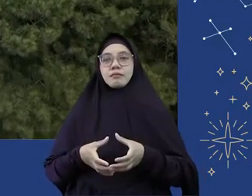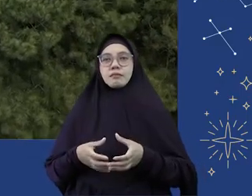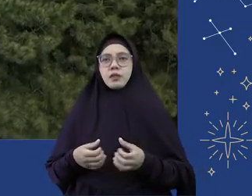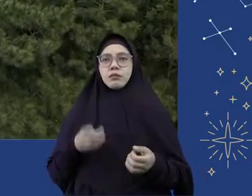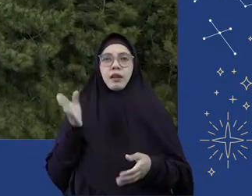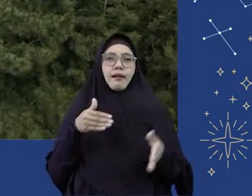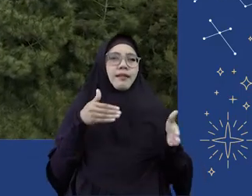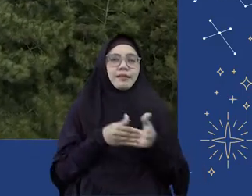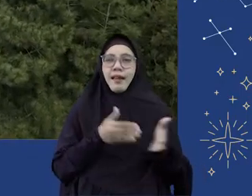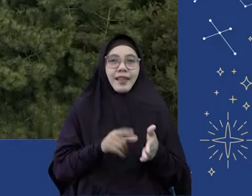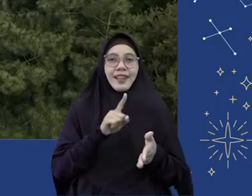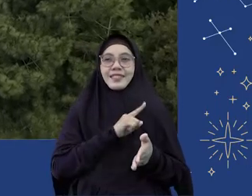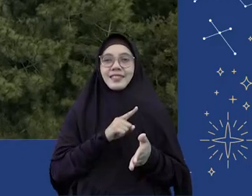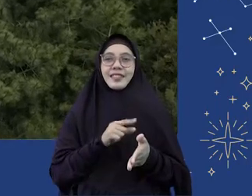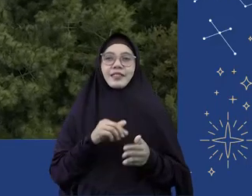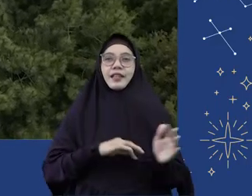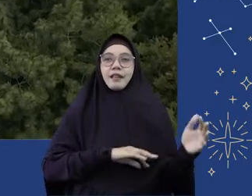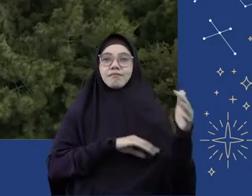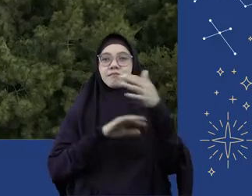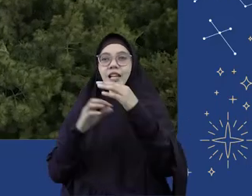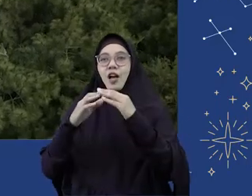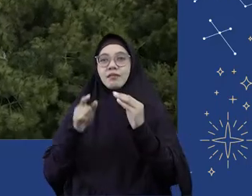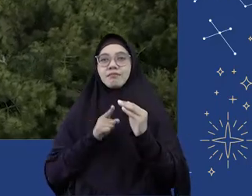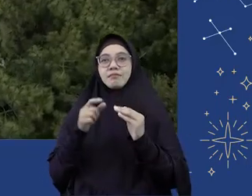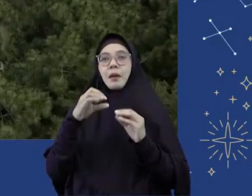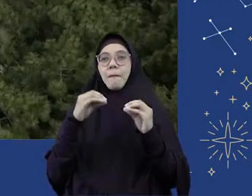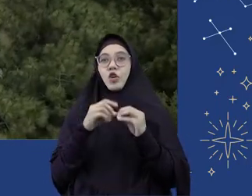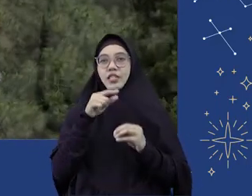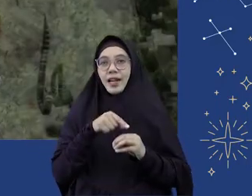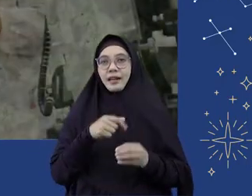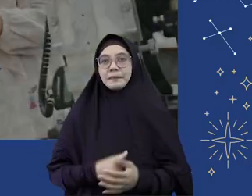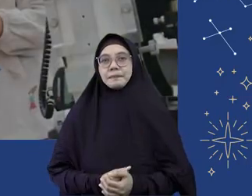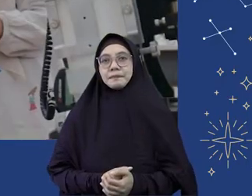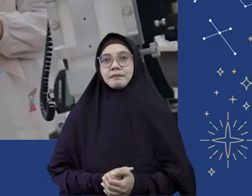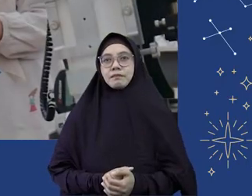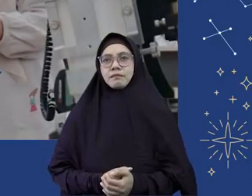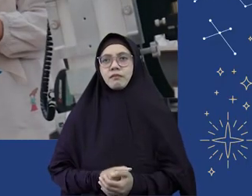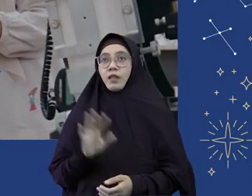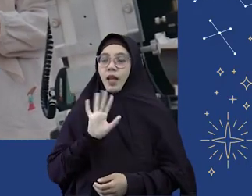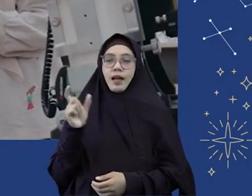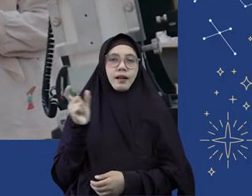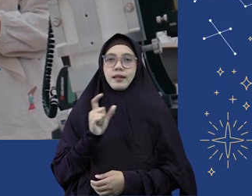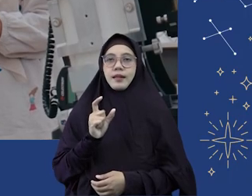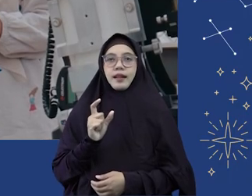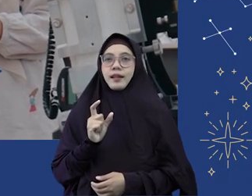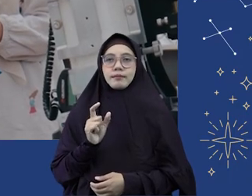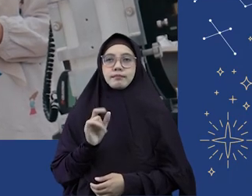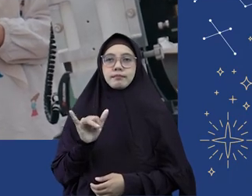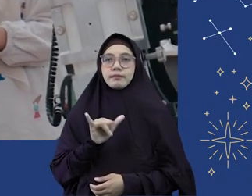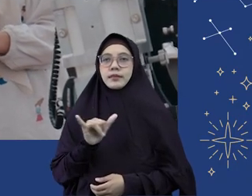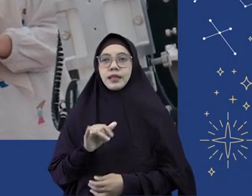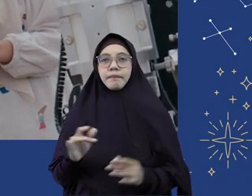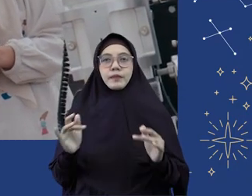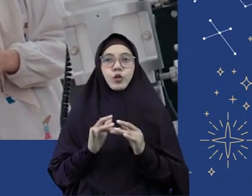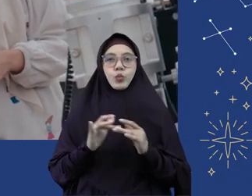tantangan tersendiri bagi keberadaan observatorium seperti observatorium bosca tidak ada cara lain agar tetap relevan di